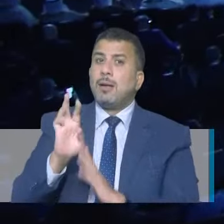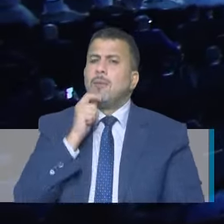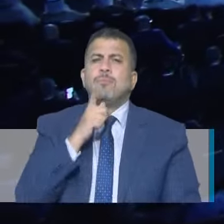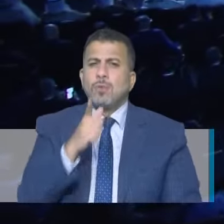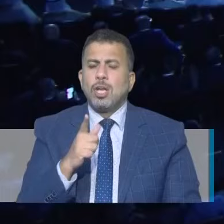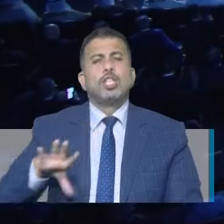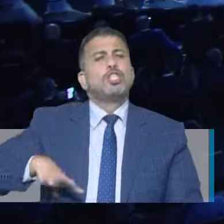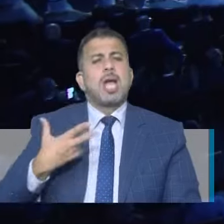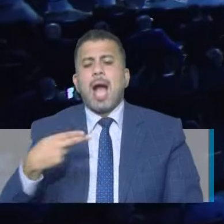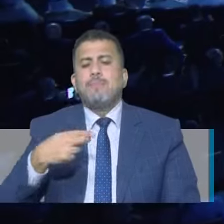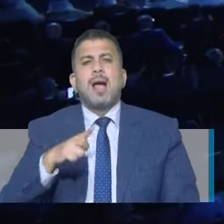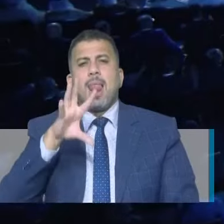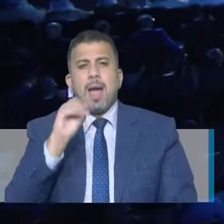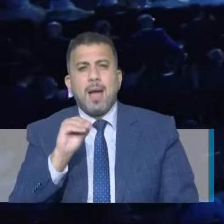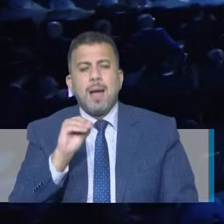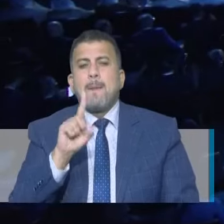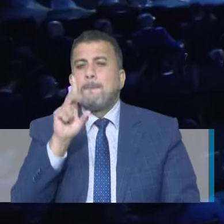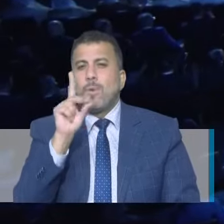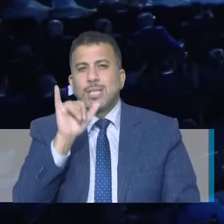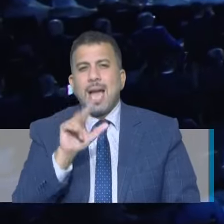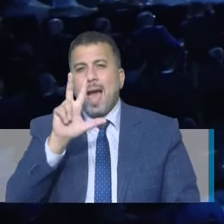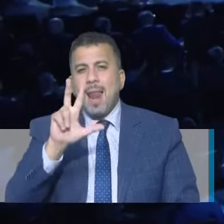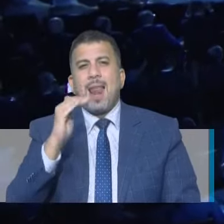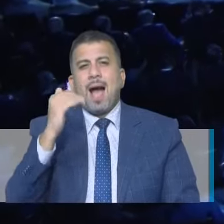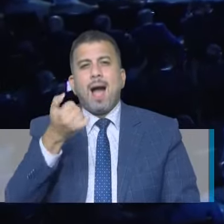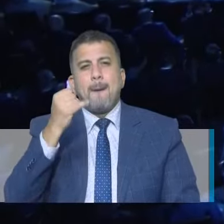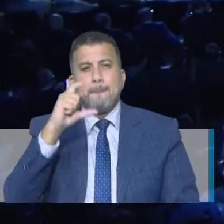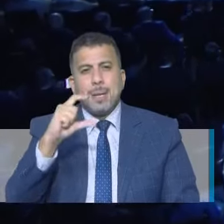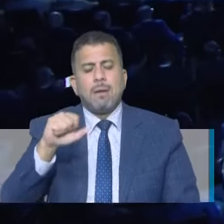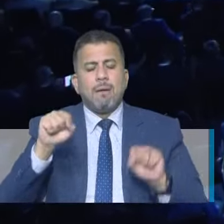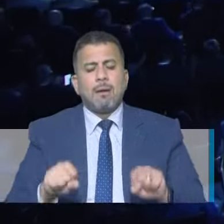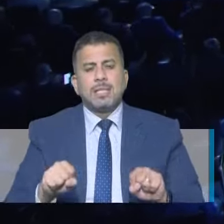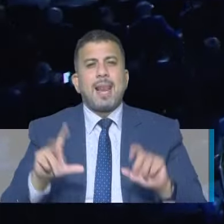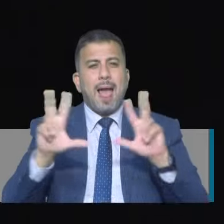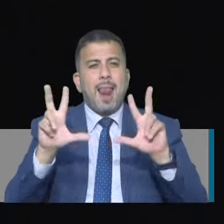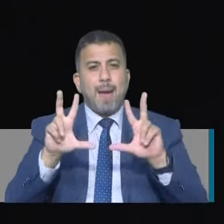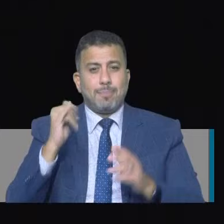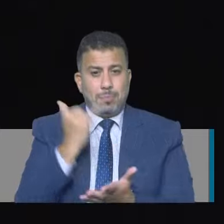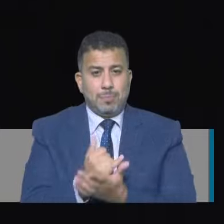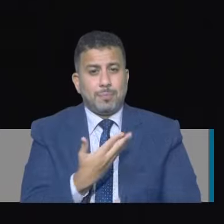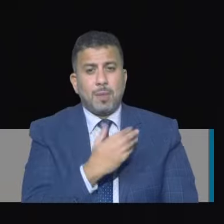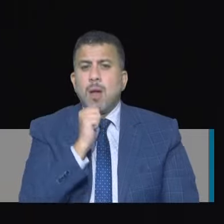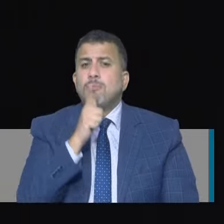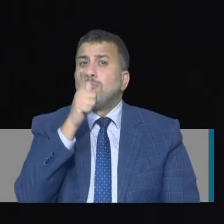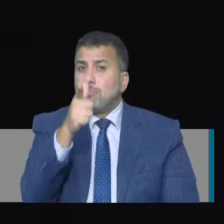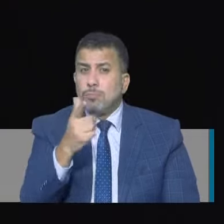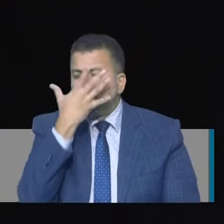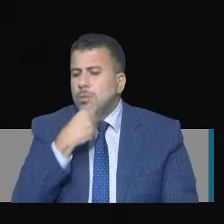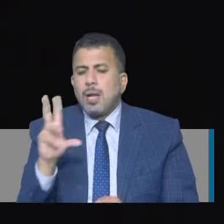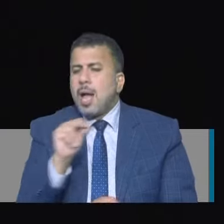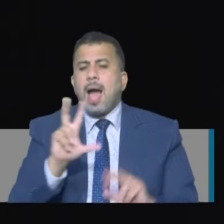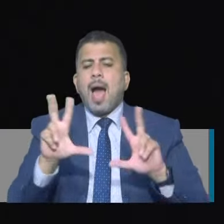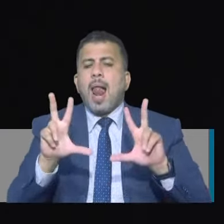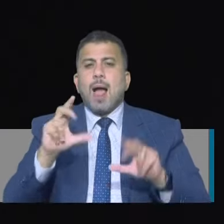فيه معالي الشيخ عبد الله بن محمد بن بطي ال حامد رئيس المكتب الوطني للاعلام حيث شبه معالي الاعلام